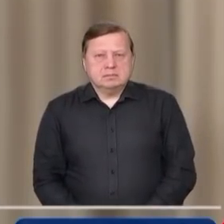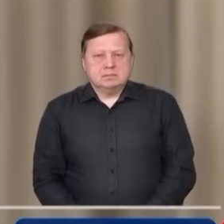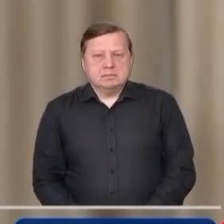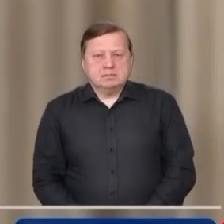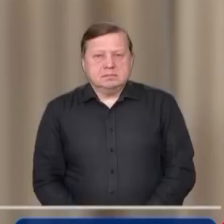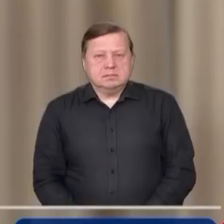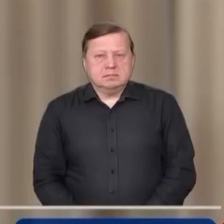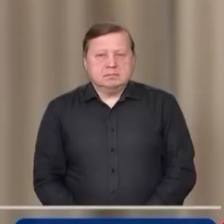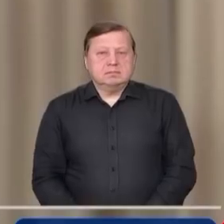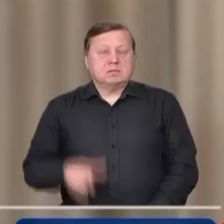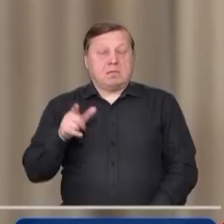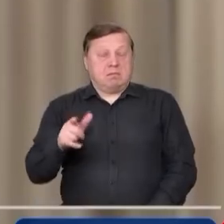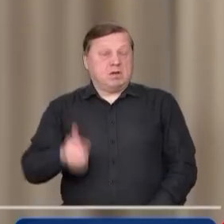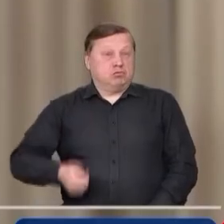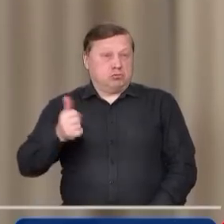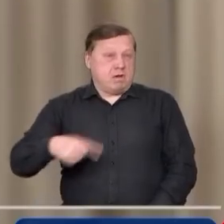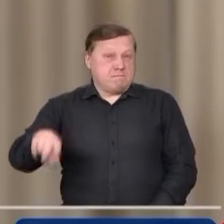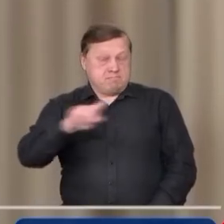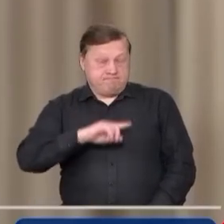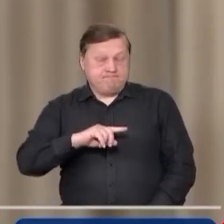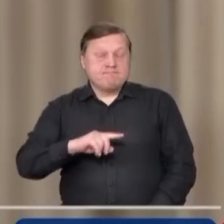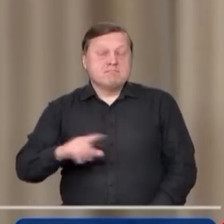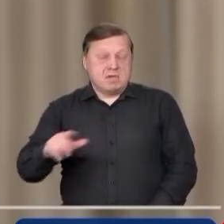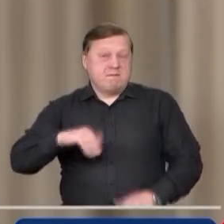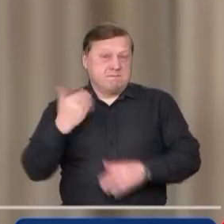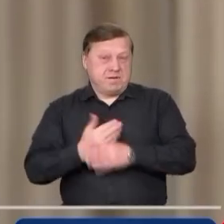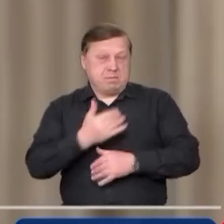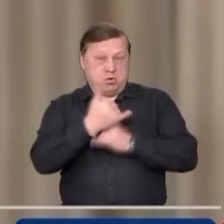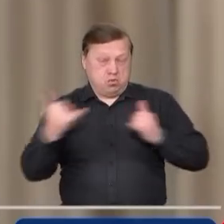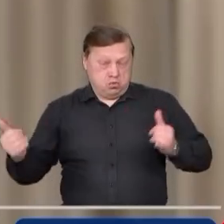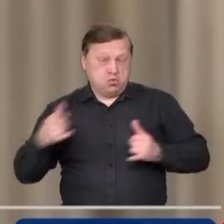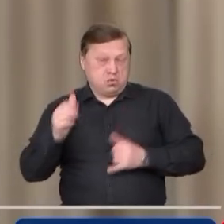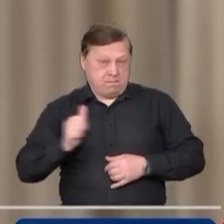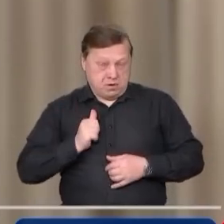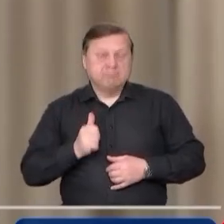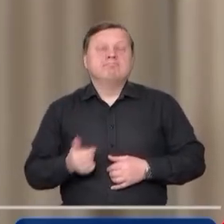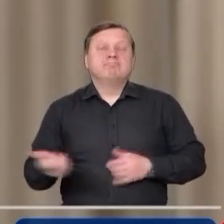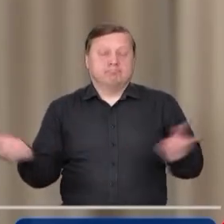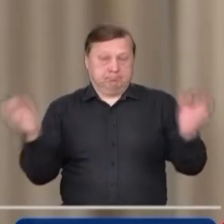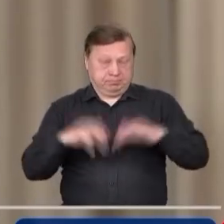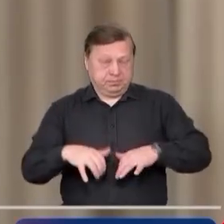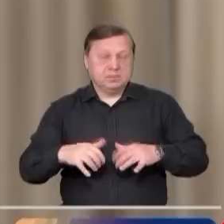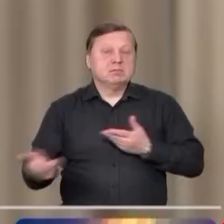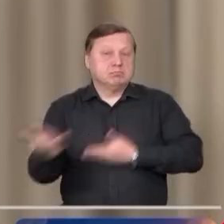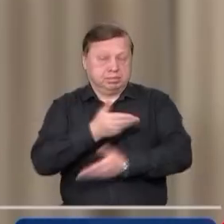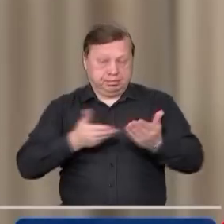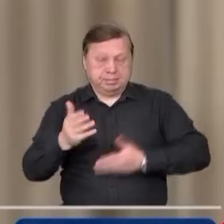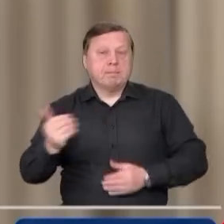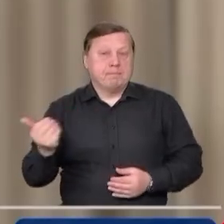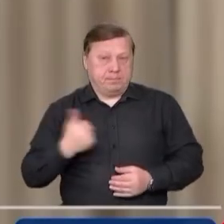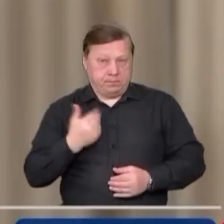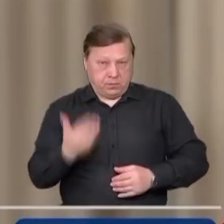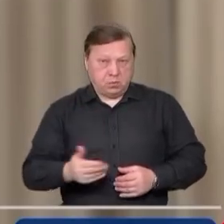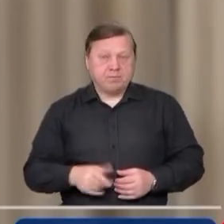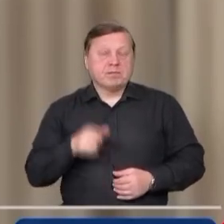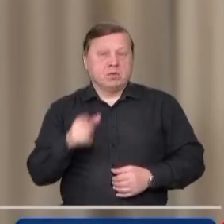zbrojeniowych również spotkali się w ramach naszej grupy. Nasze inicjatywy podkreślają, do jakiego stopnia udało nam się pogłębić naszą